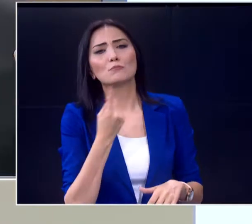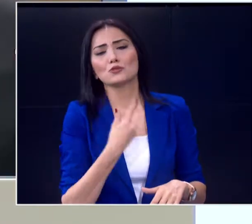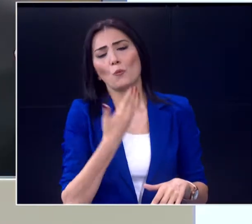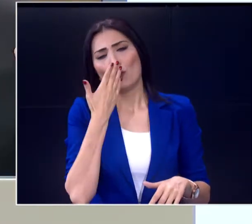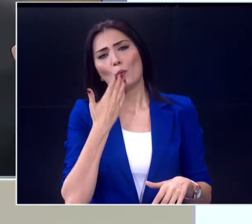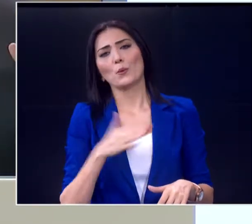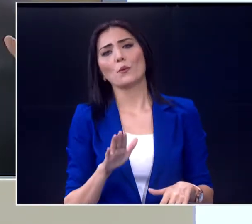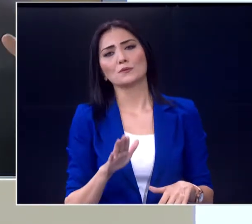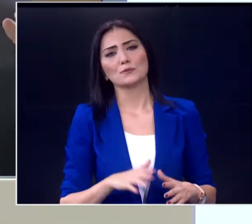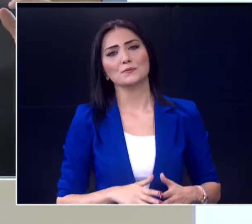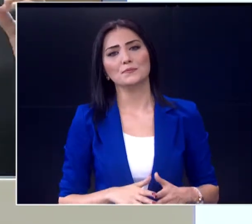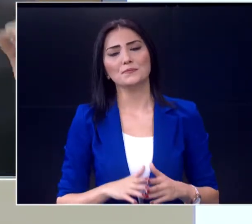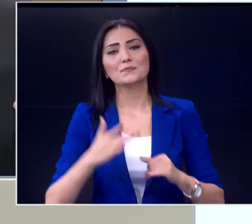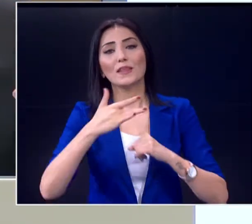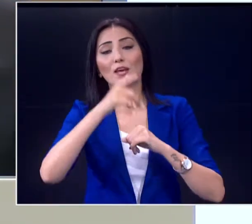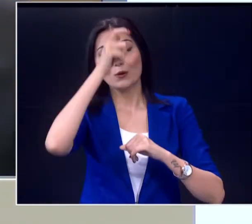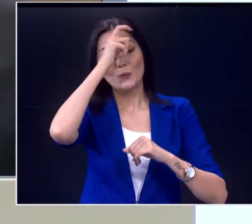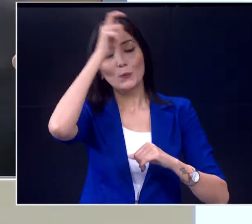yok.